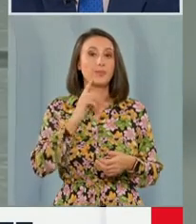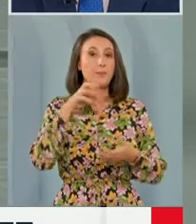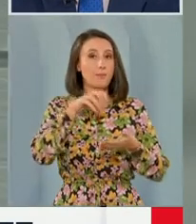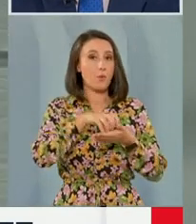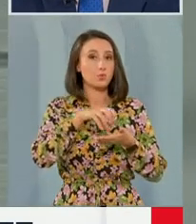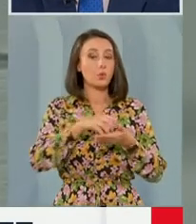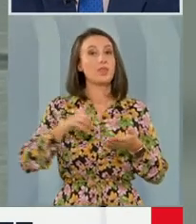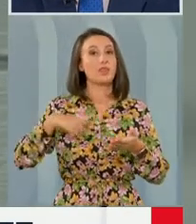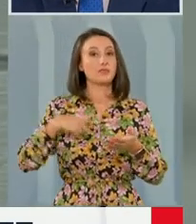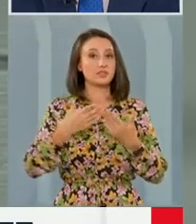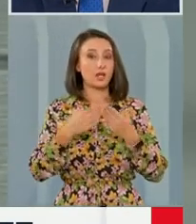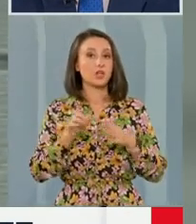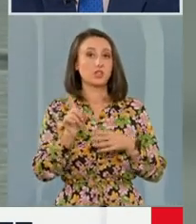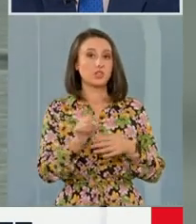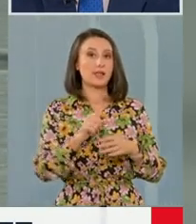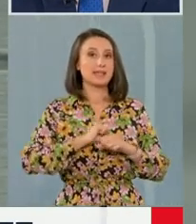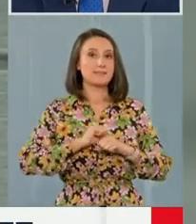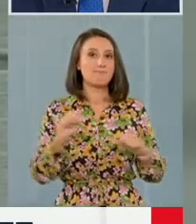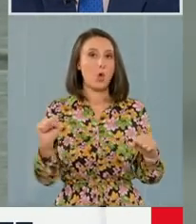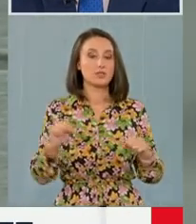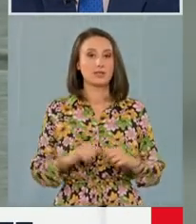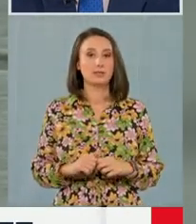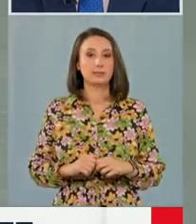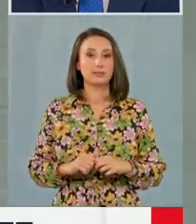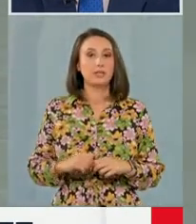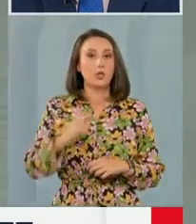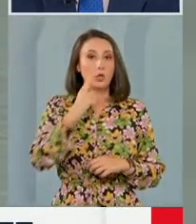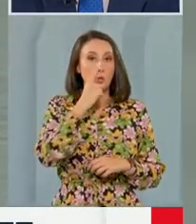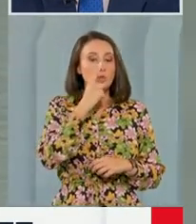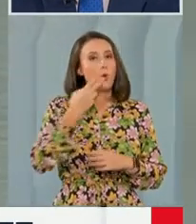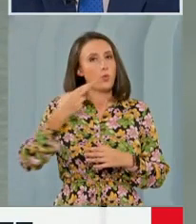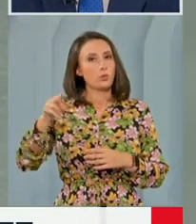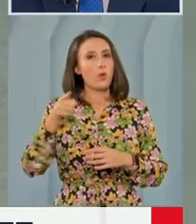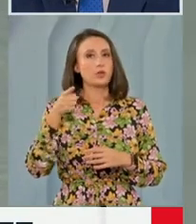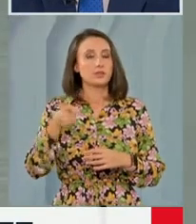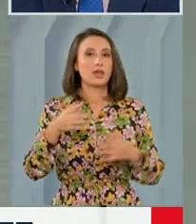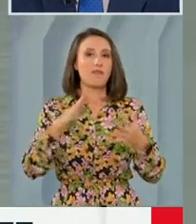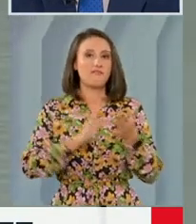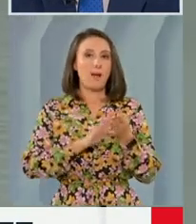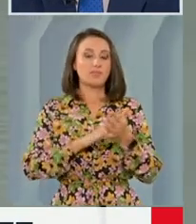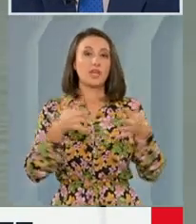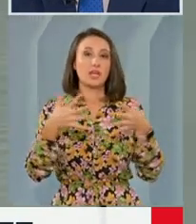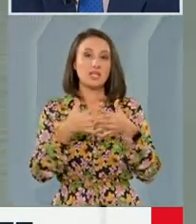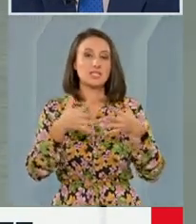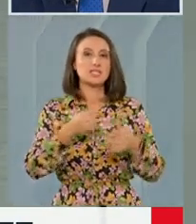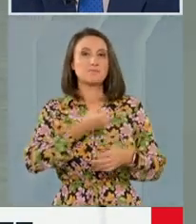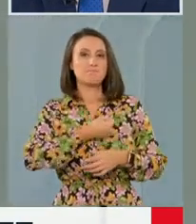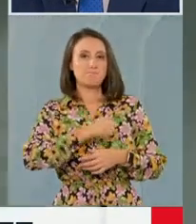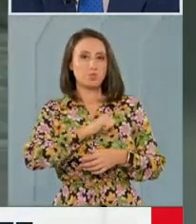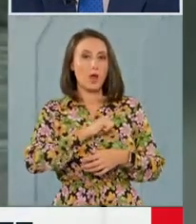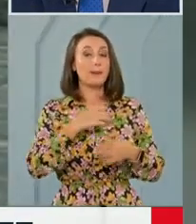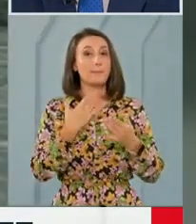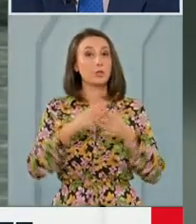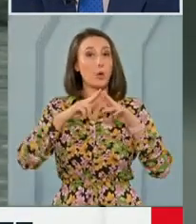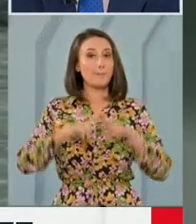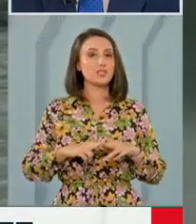postura de a fi declanșat aceste explozii. Rusia merge pe acte de răzbunare pentru a menține o